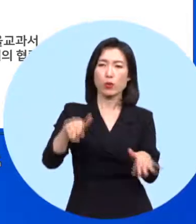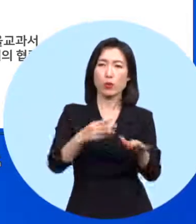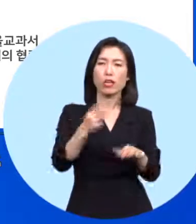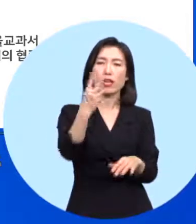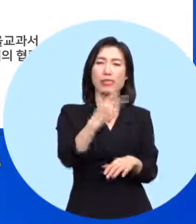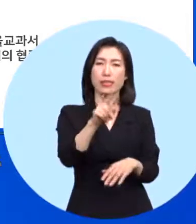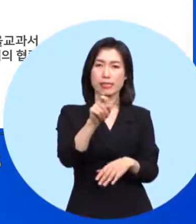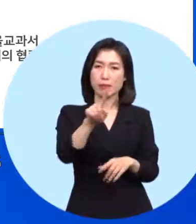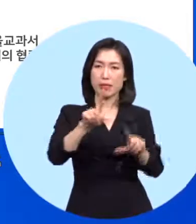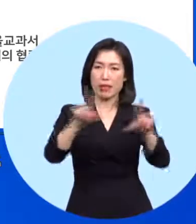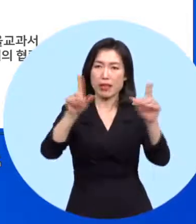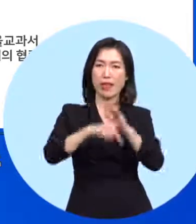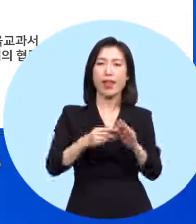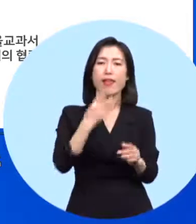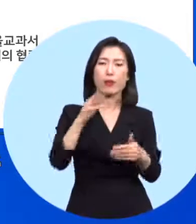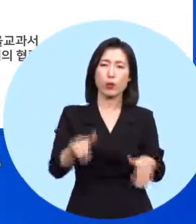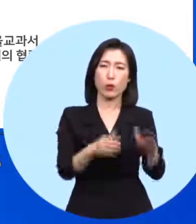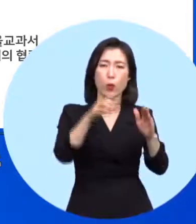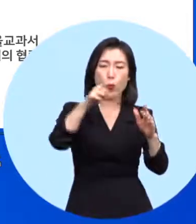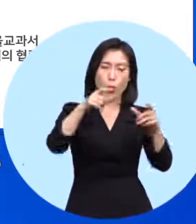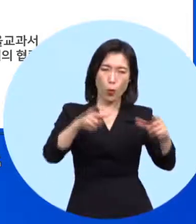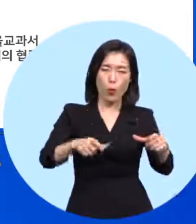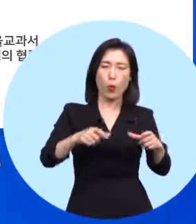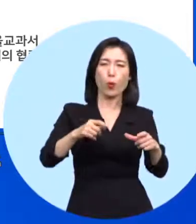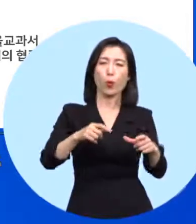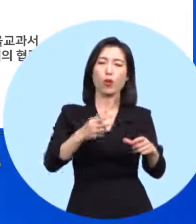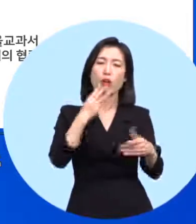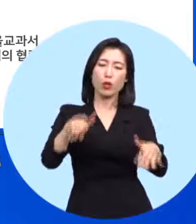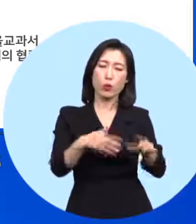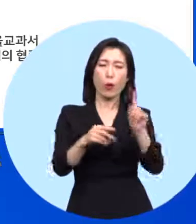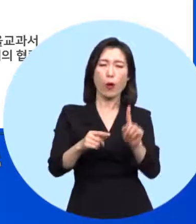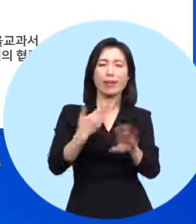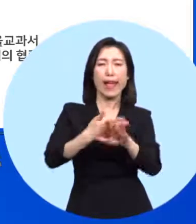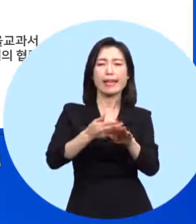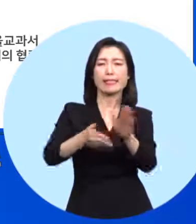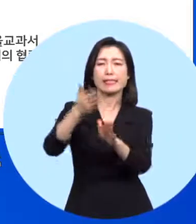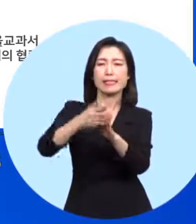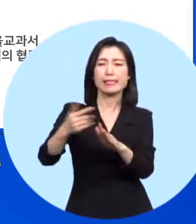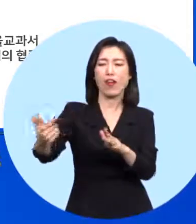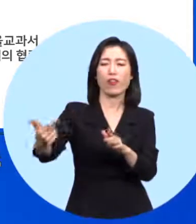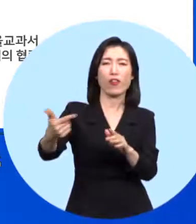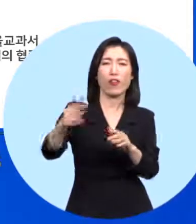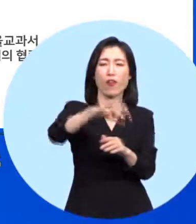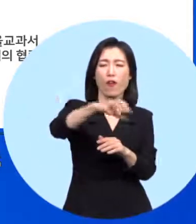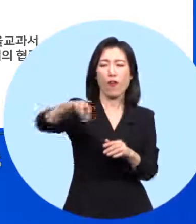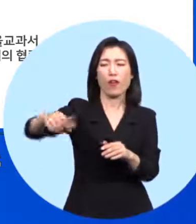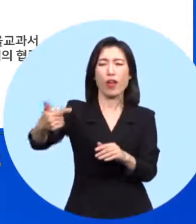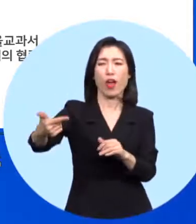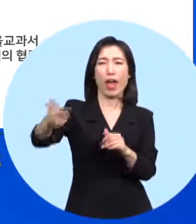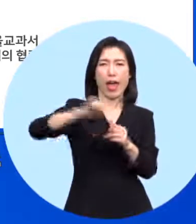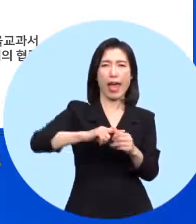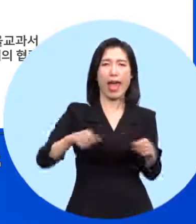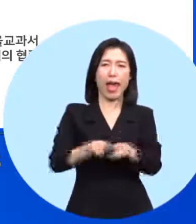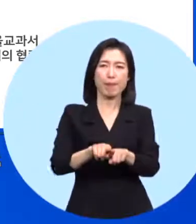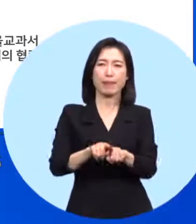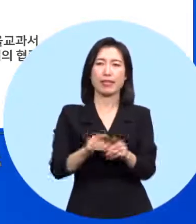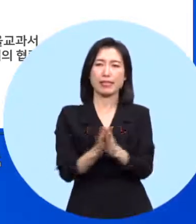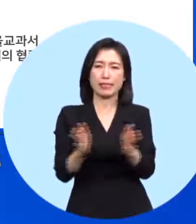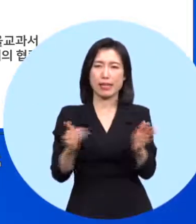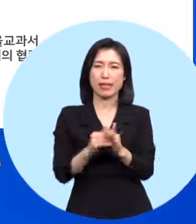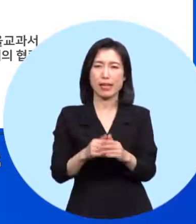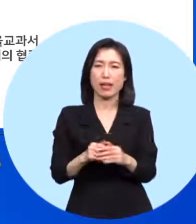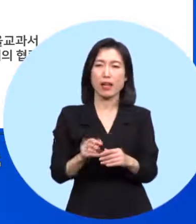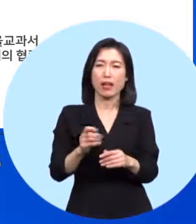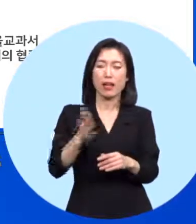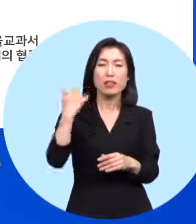6개의 지자체가 함께 참여해서 혁신교육지구 사업이 시작이 됐는데요. 이제 2014년 11월에 서울시와